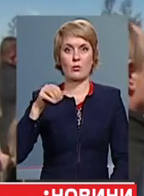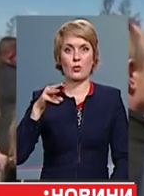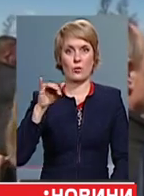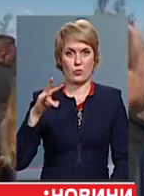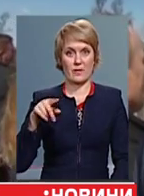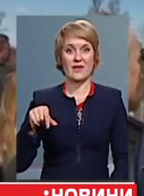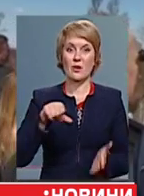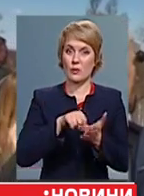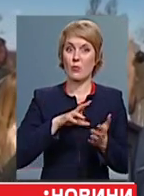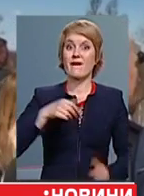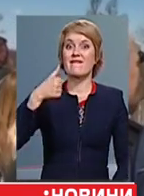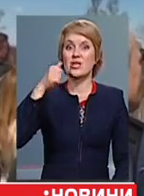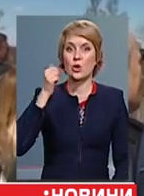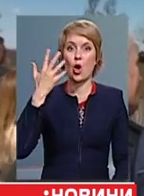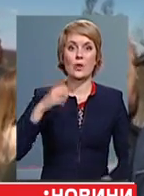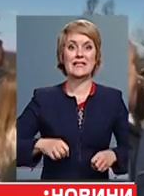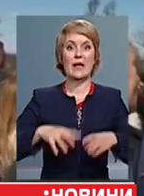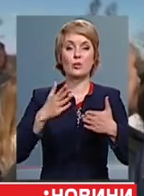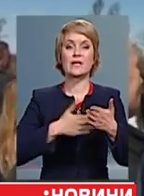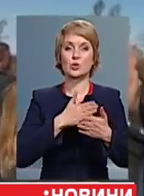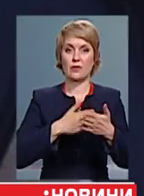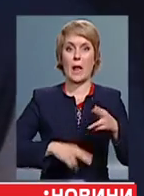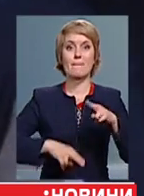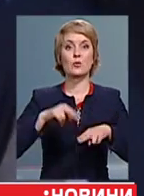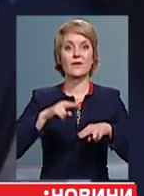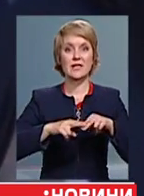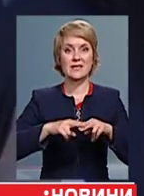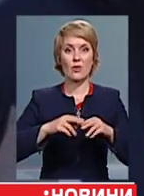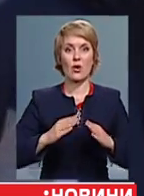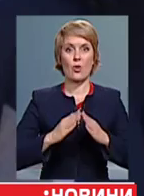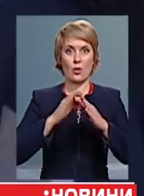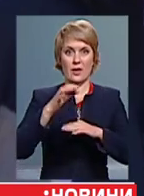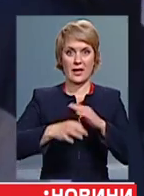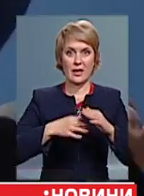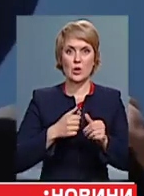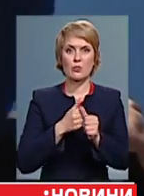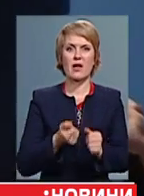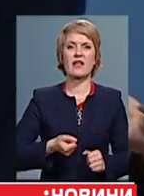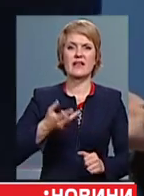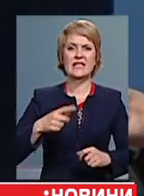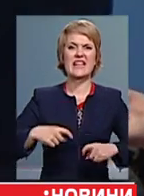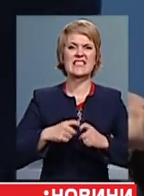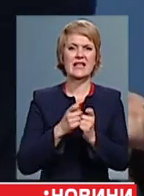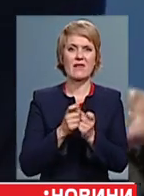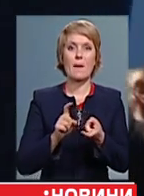запуск скасували. Будівництво «Восточного» розпочати 2012-го супроводжувала низка скандалів,